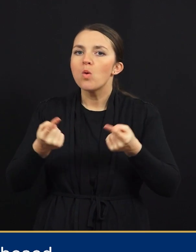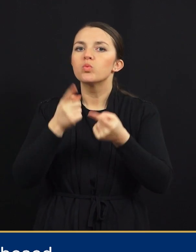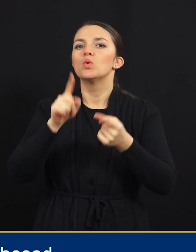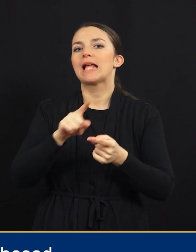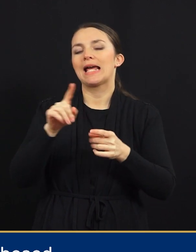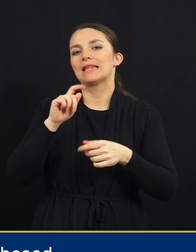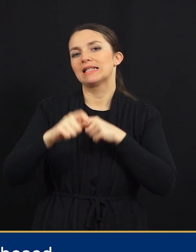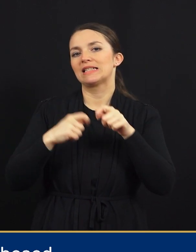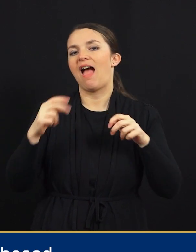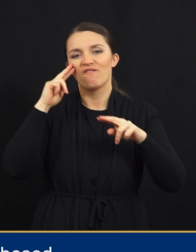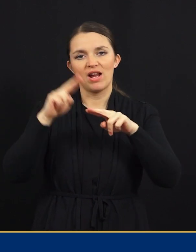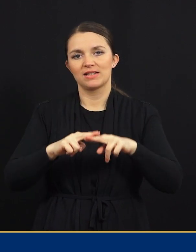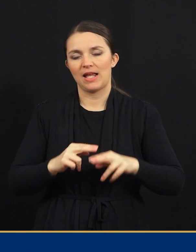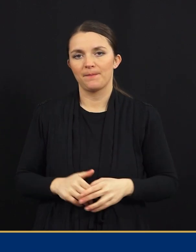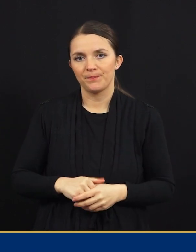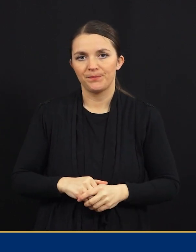in zaveze.